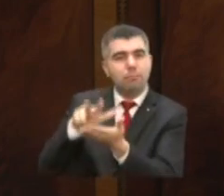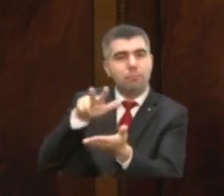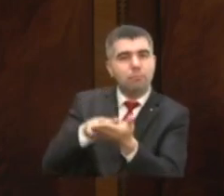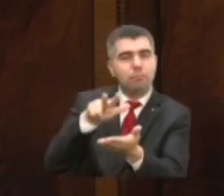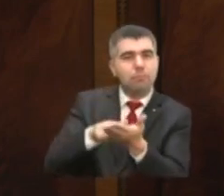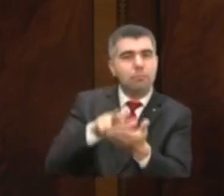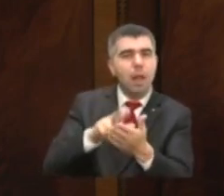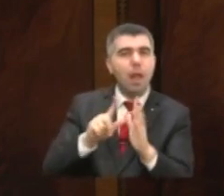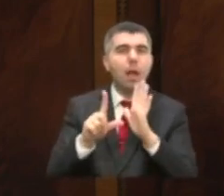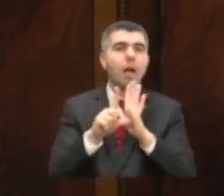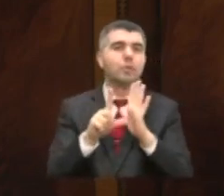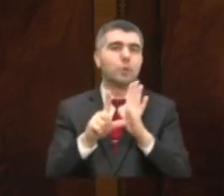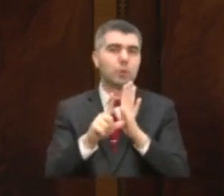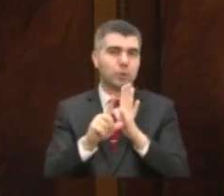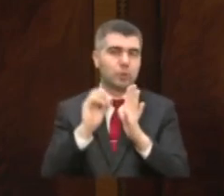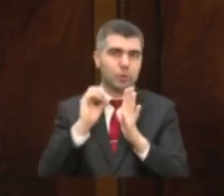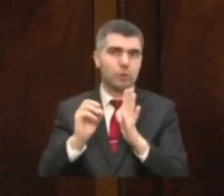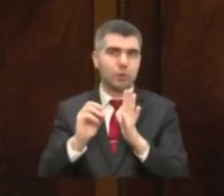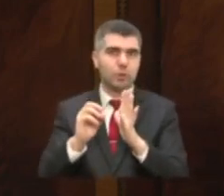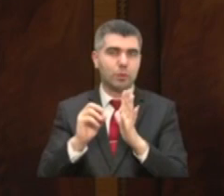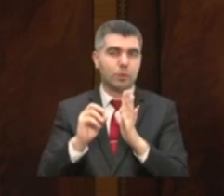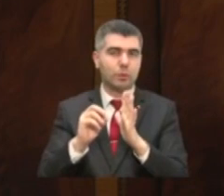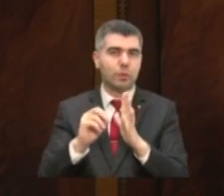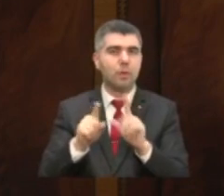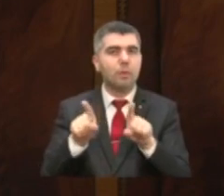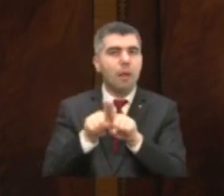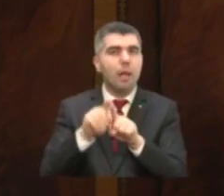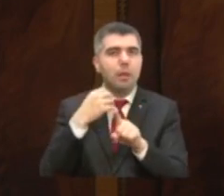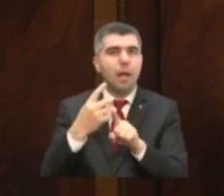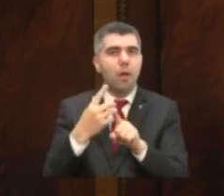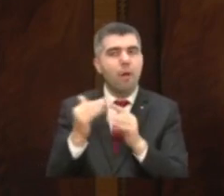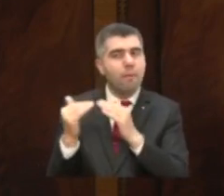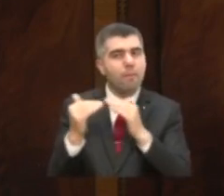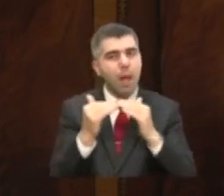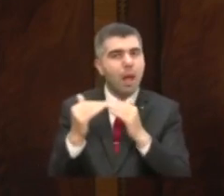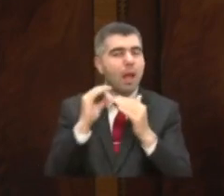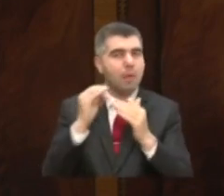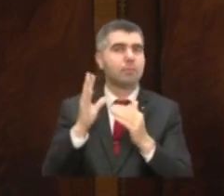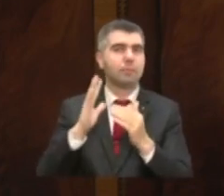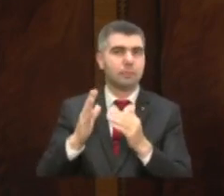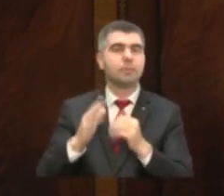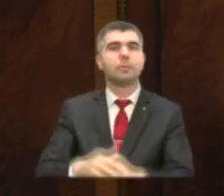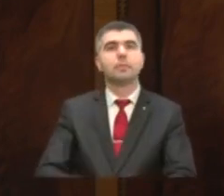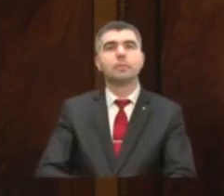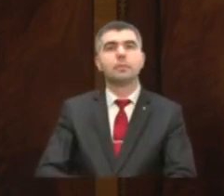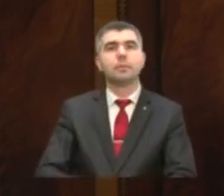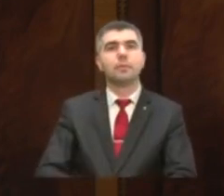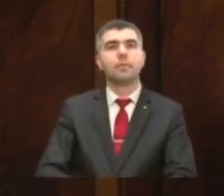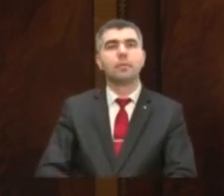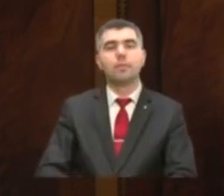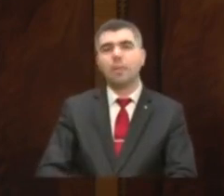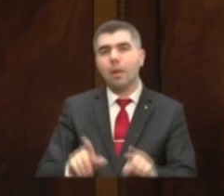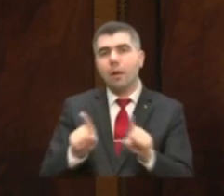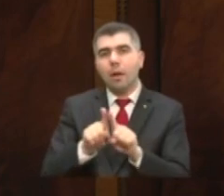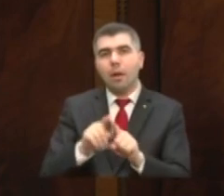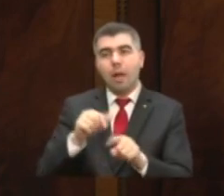الاستراتيجية الوطنية للتشغيل اللي مرتبطة بهذا الانسجام بين الشيئين. وهذا معروف، علاش؟ لأن